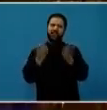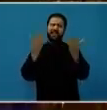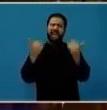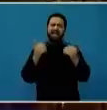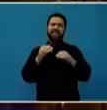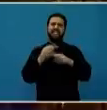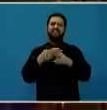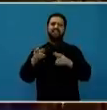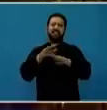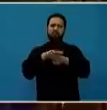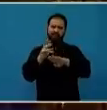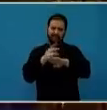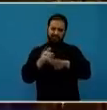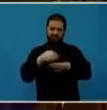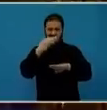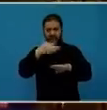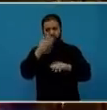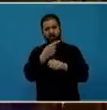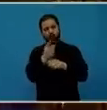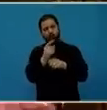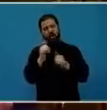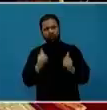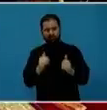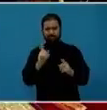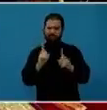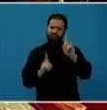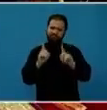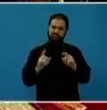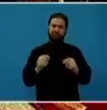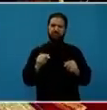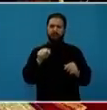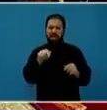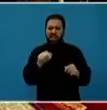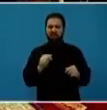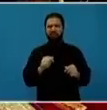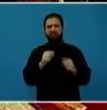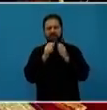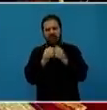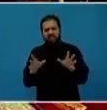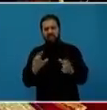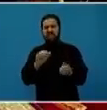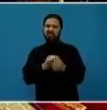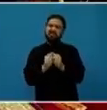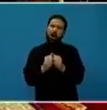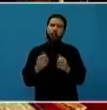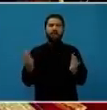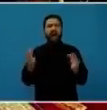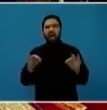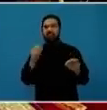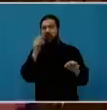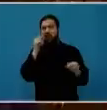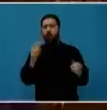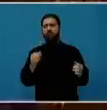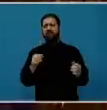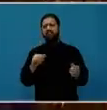Spovedanii se mărturisește lucrul acesta, că dacă pe sine s-au blestemat sau iată, da, au blestemat sau cu